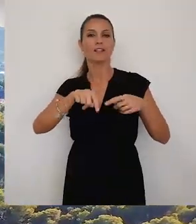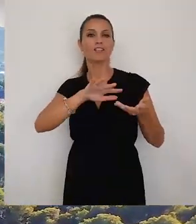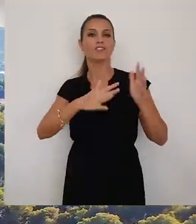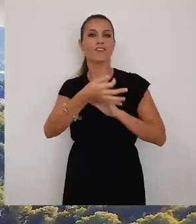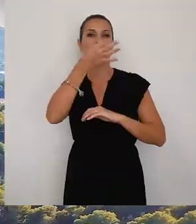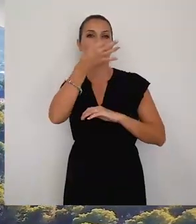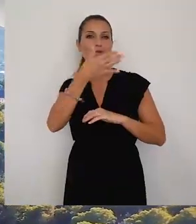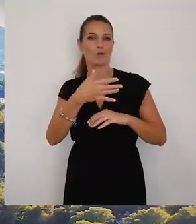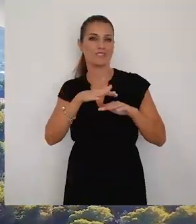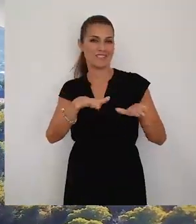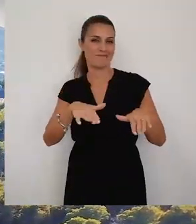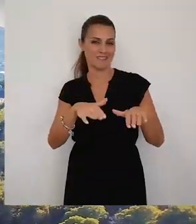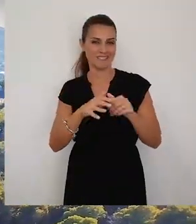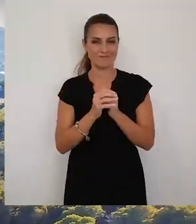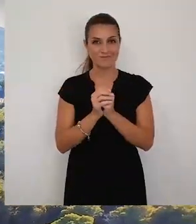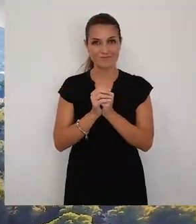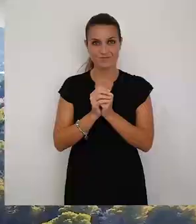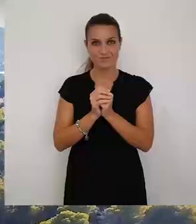pungente.